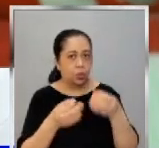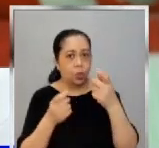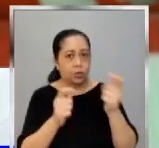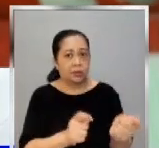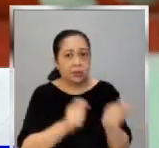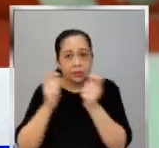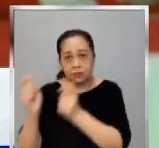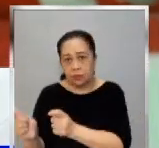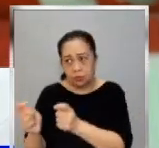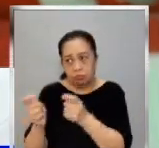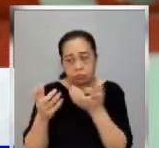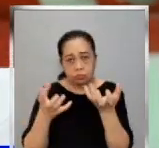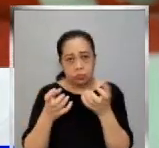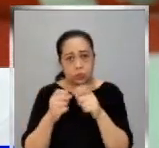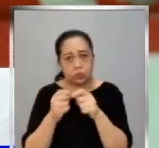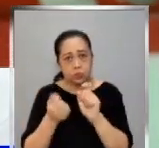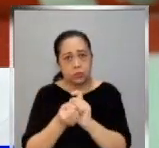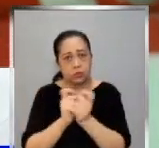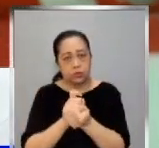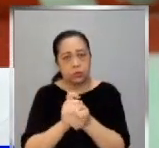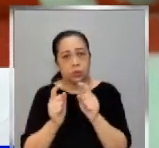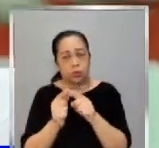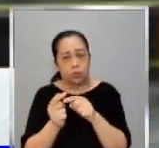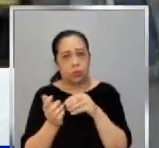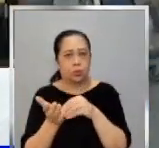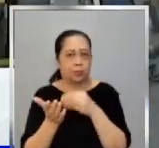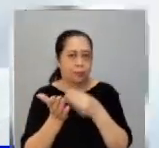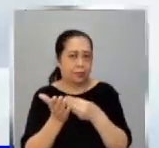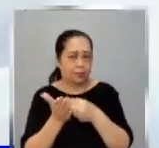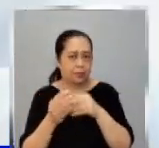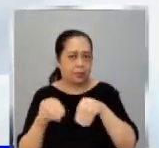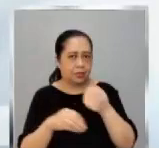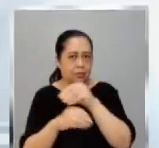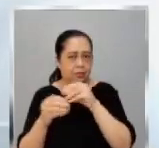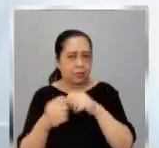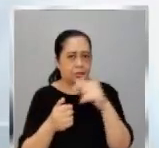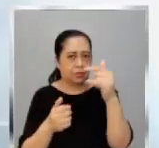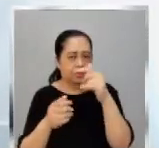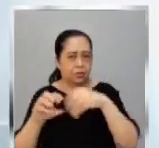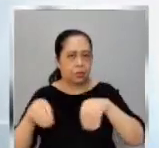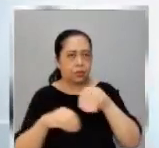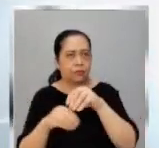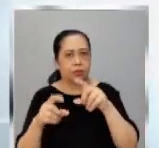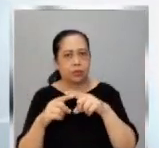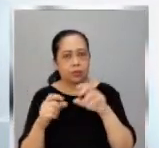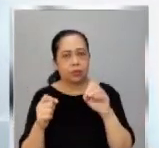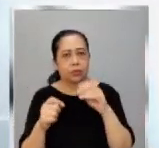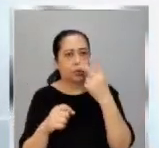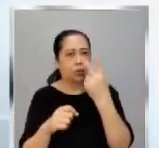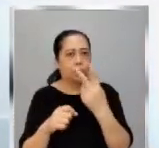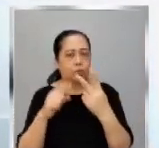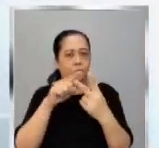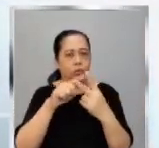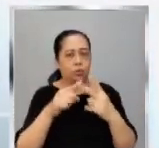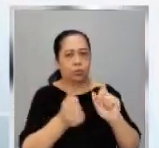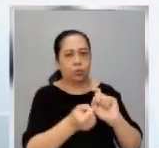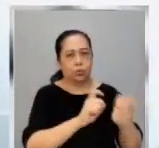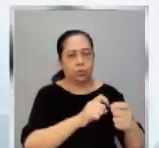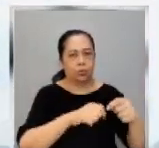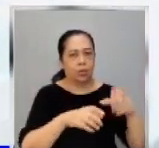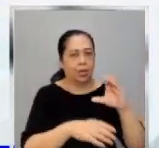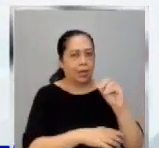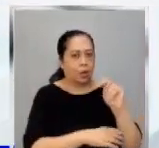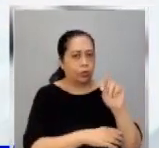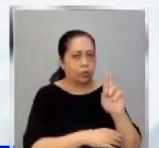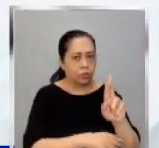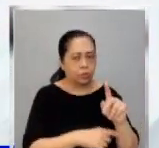or i-convert na lang to credit account yung kanilang mga flight. Kinonvert po natin yung dalawang counters on Terminal 1 and 2 counters at